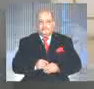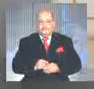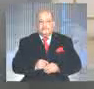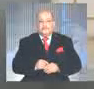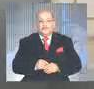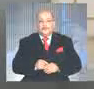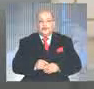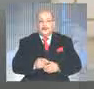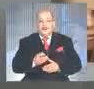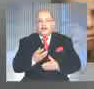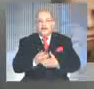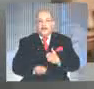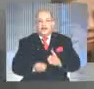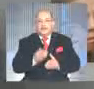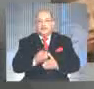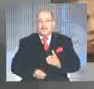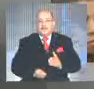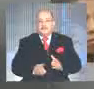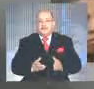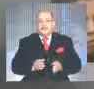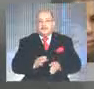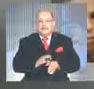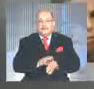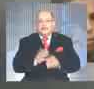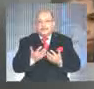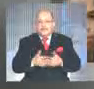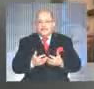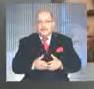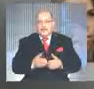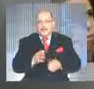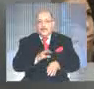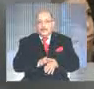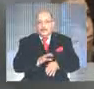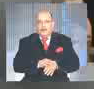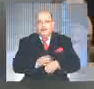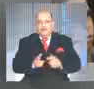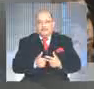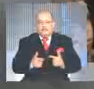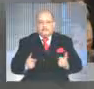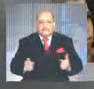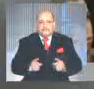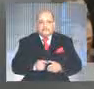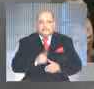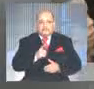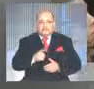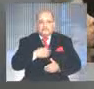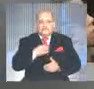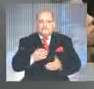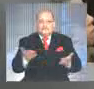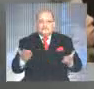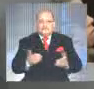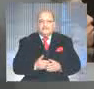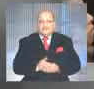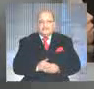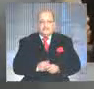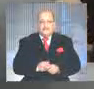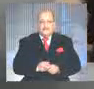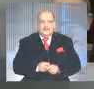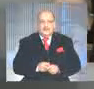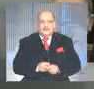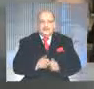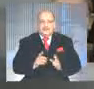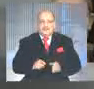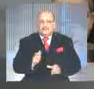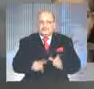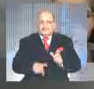خلفته من ذعر وخوف. فرعك نام، ما عدناش فرع ستيك، ما عدناش فرع سونيت، ما عدناش في آخر المعنى